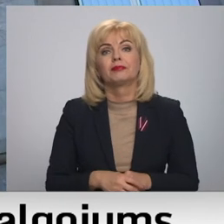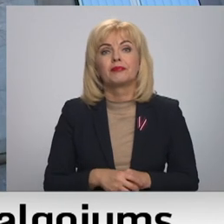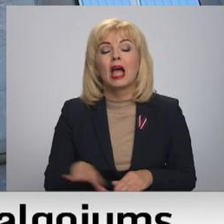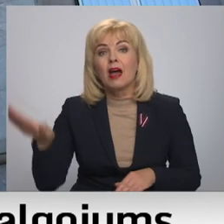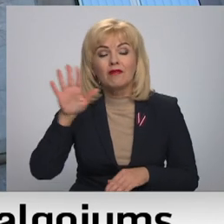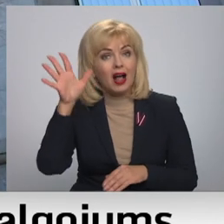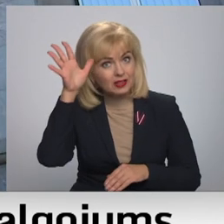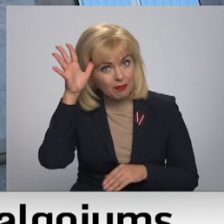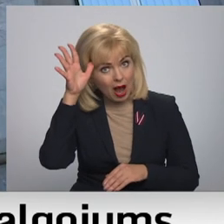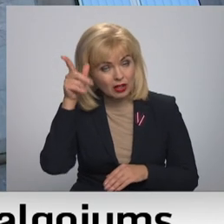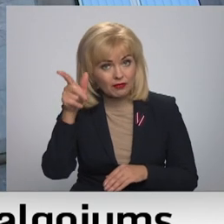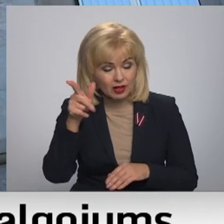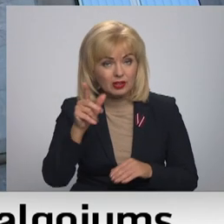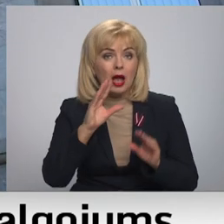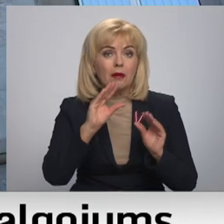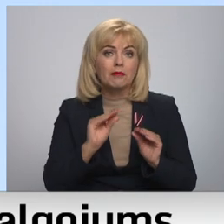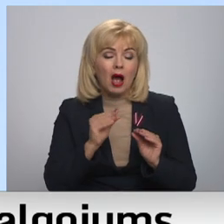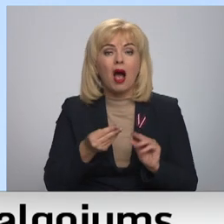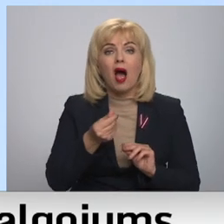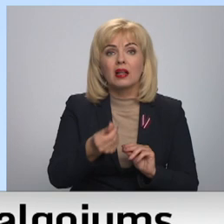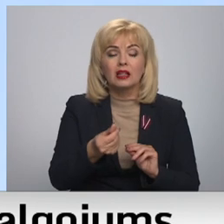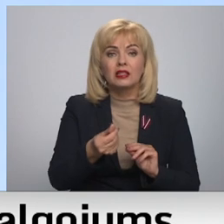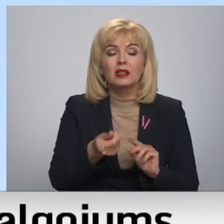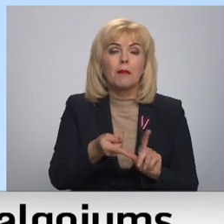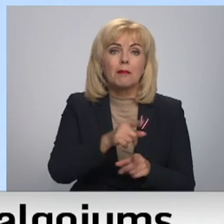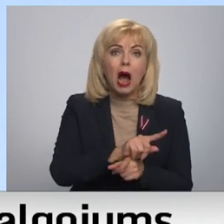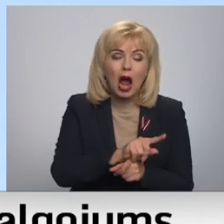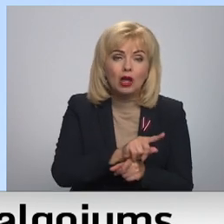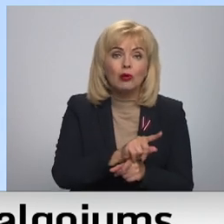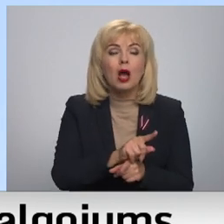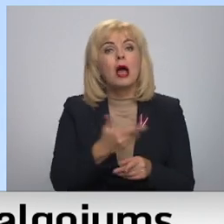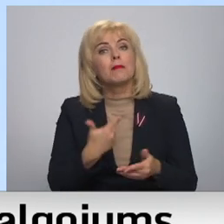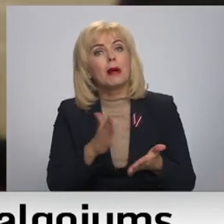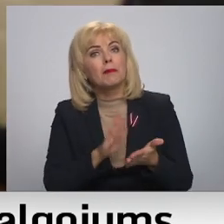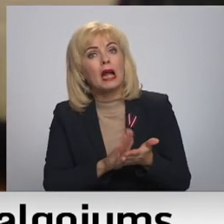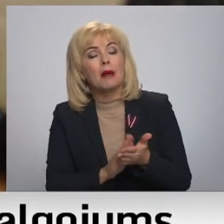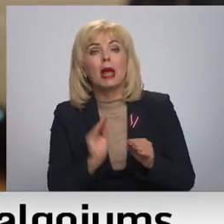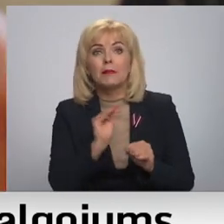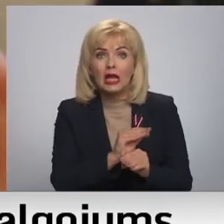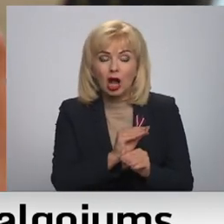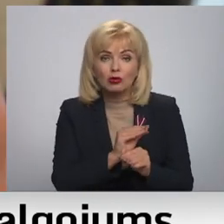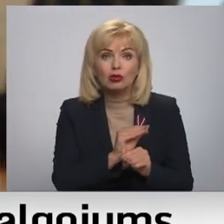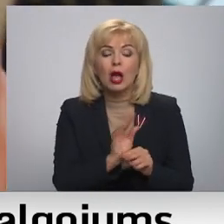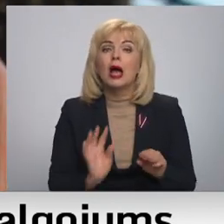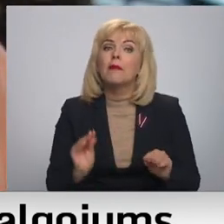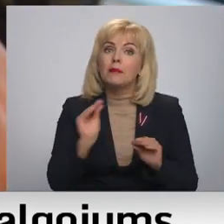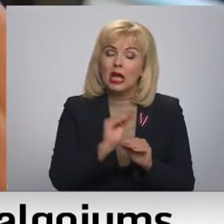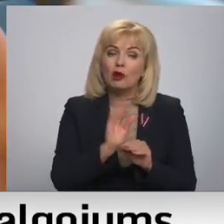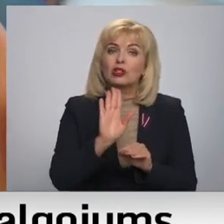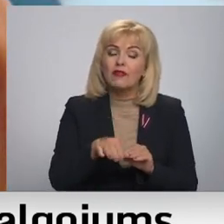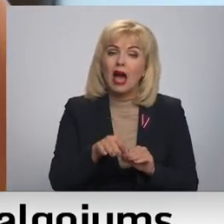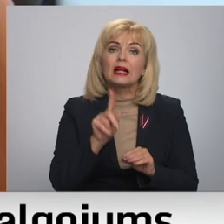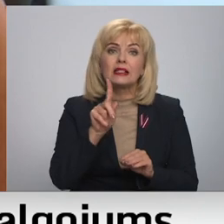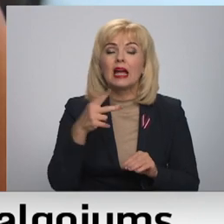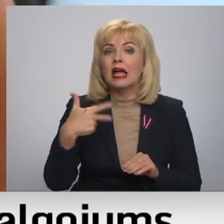Valsts pārvaldē iecerēts mazināt atlīdzības mainīgo daļu, prēmijas un piemaksas. Piemaksas varēs sasniegt ne vairāk kā 30%